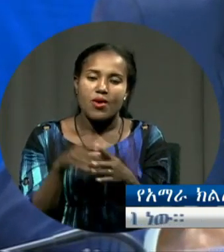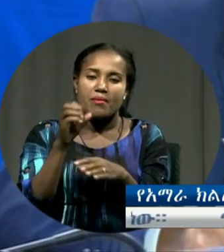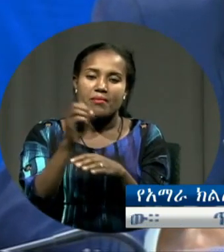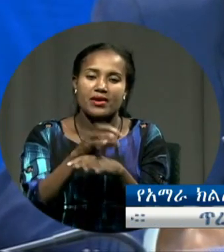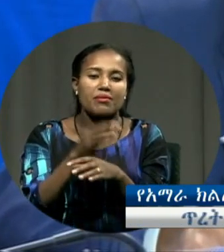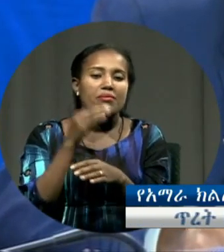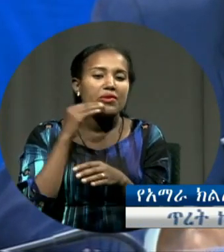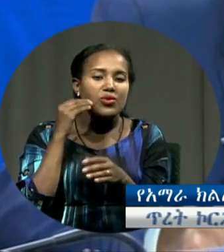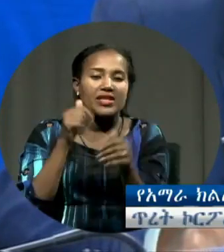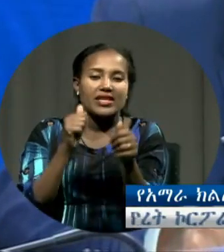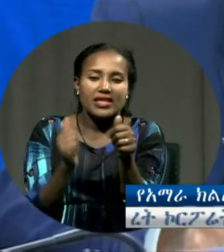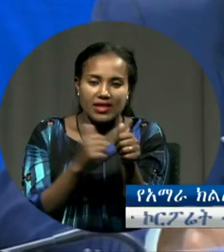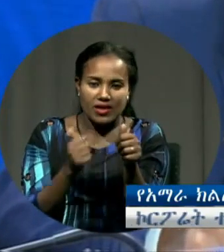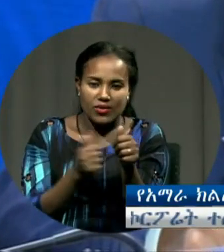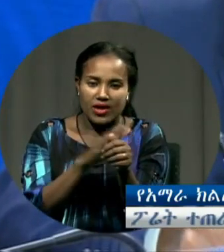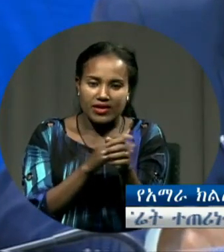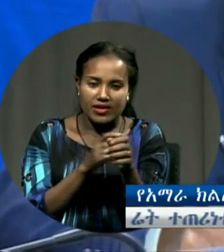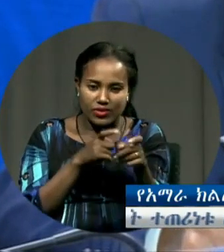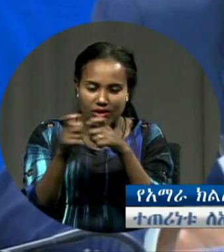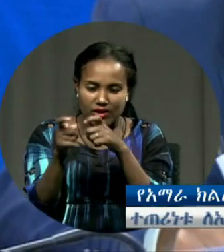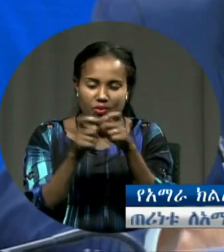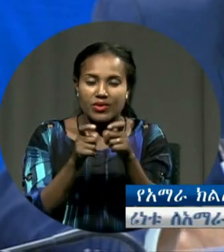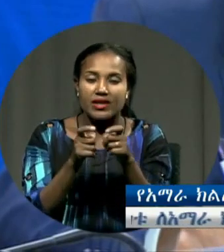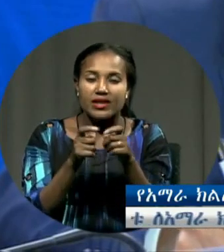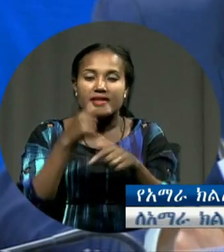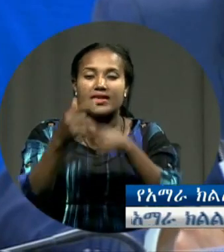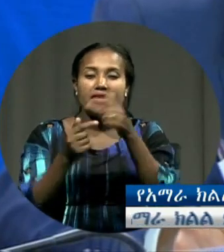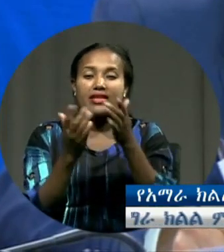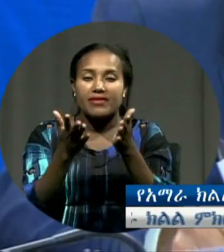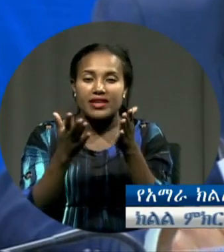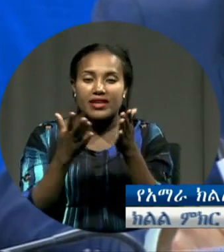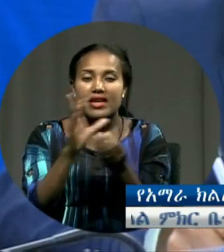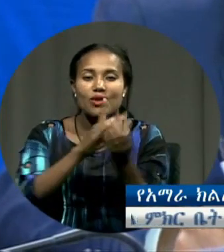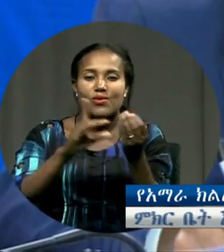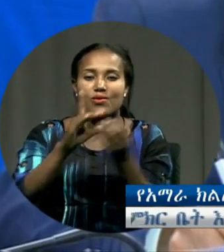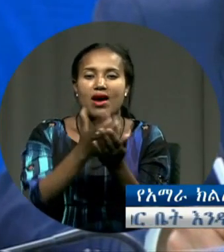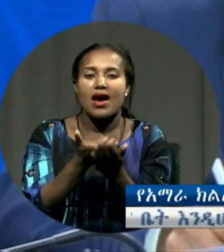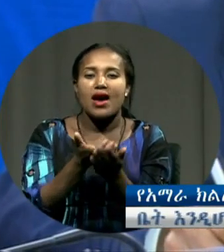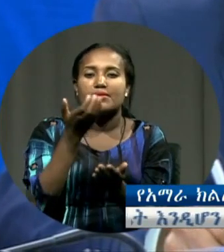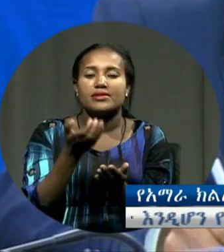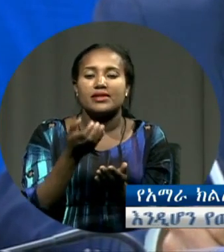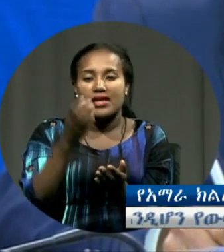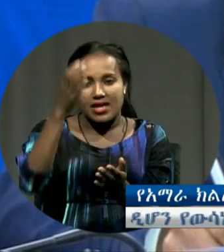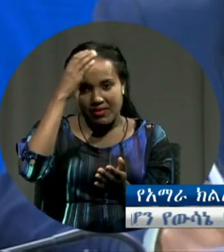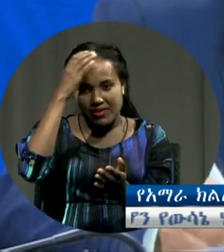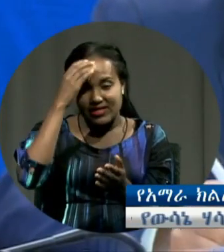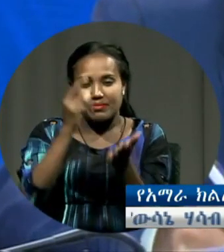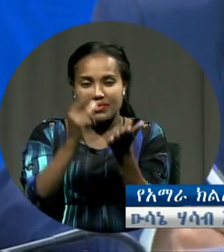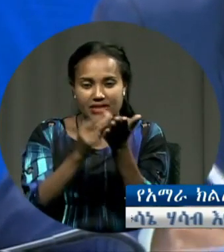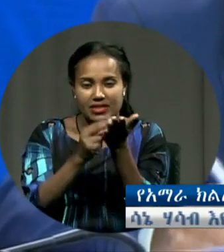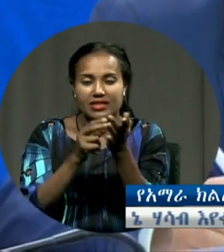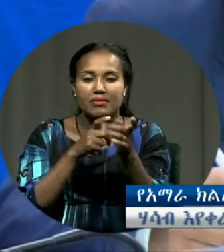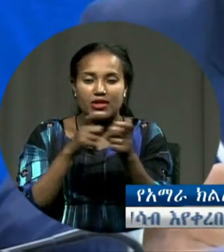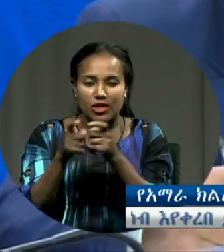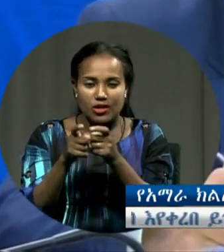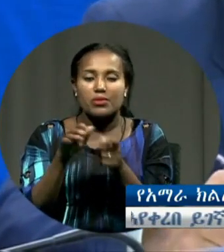ቤቱ እየተከታተሉና እየተቆጣጠሩ እንዴት ከተፈለገ የክልሉን ሀብት የመንግስት በጀት እንደሚቆጣጠረው